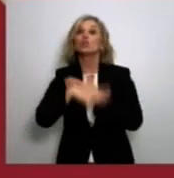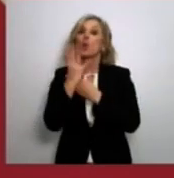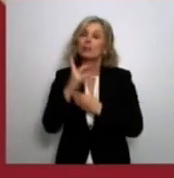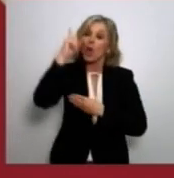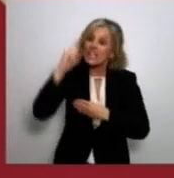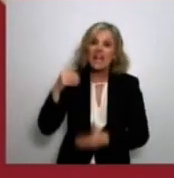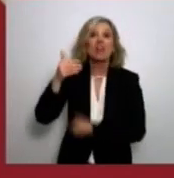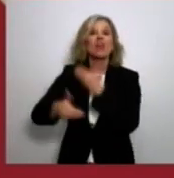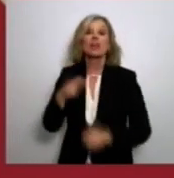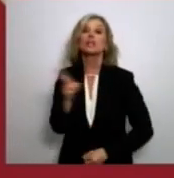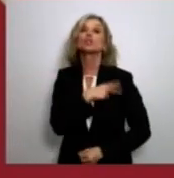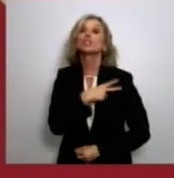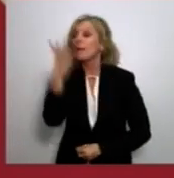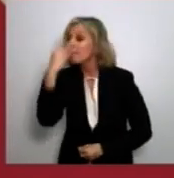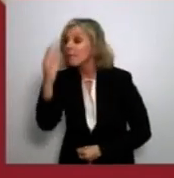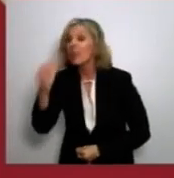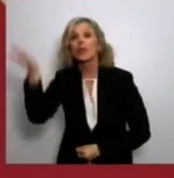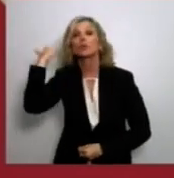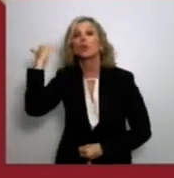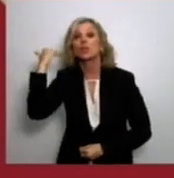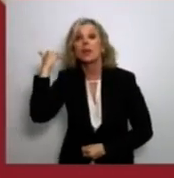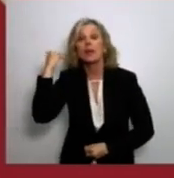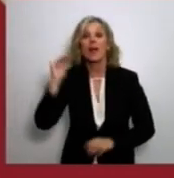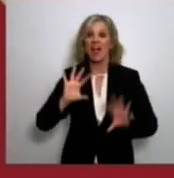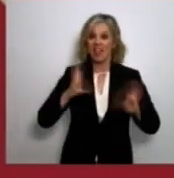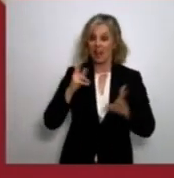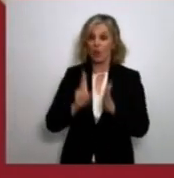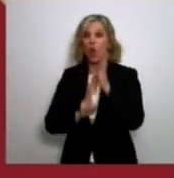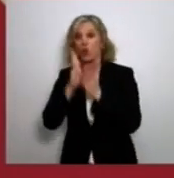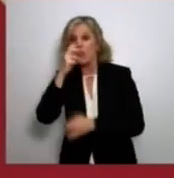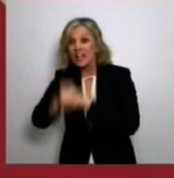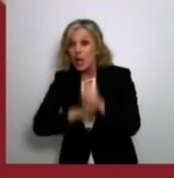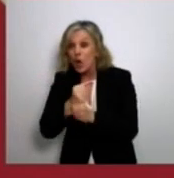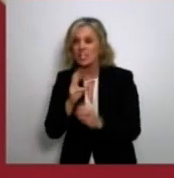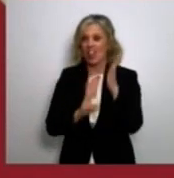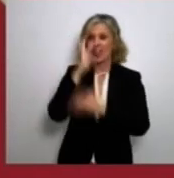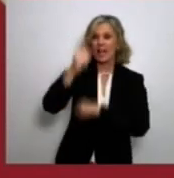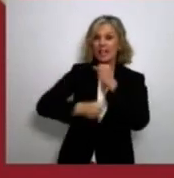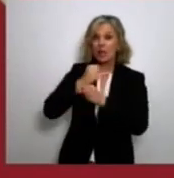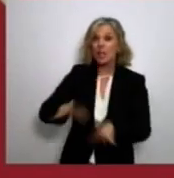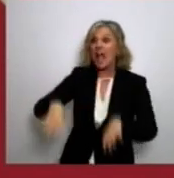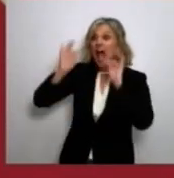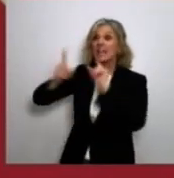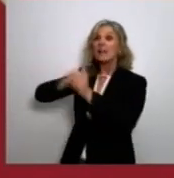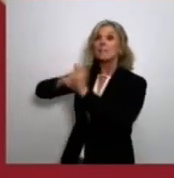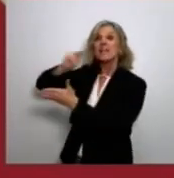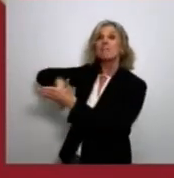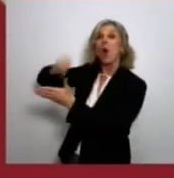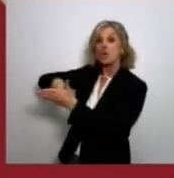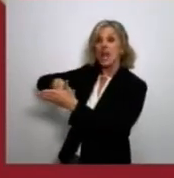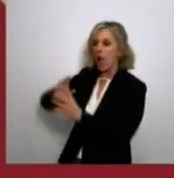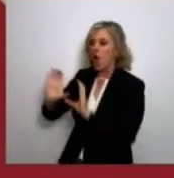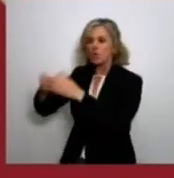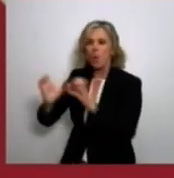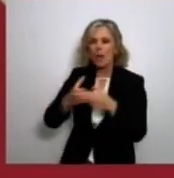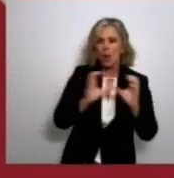ήξεραν. Δηλαδή, επί 12 χρόνια, 13, από τότε που ξεκίνησαν τα μνημόνια, τα κόμματα, τα μέσα